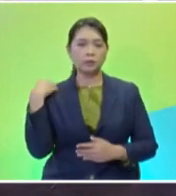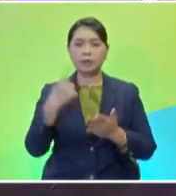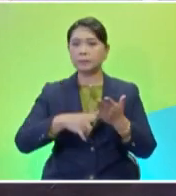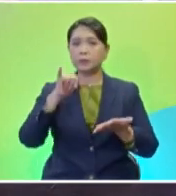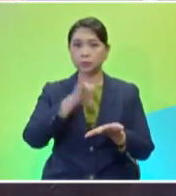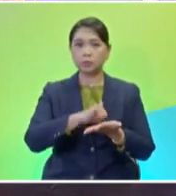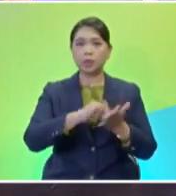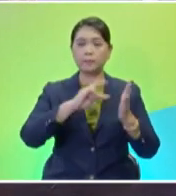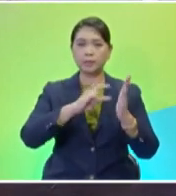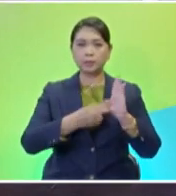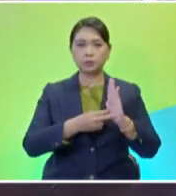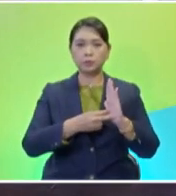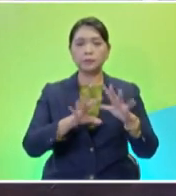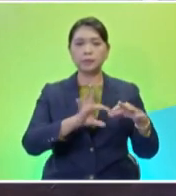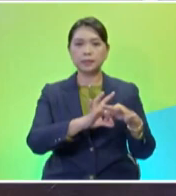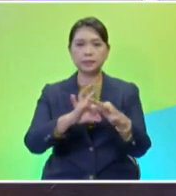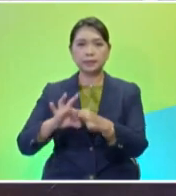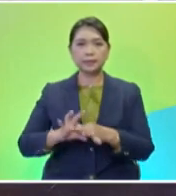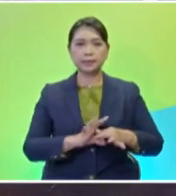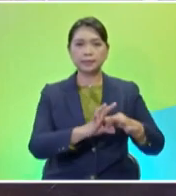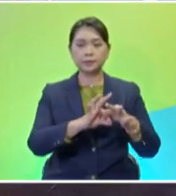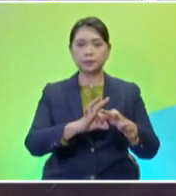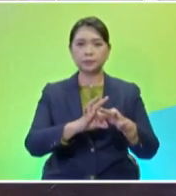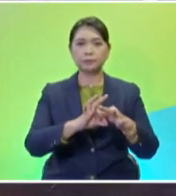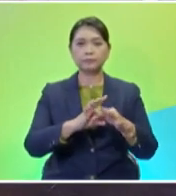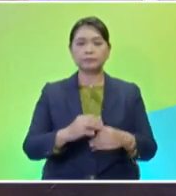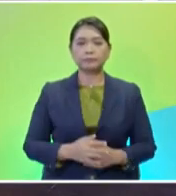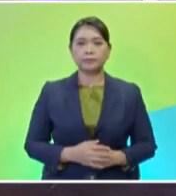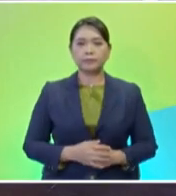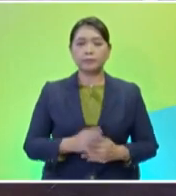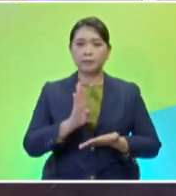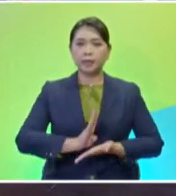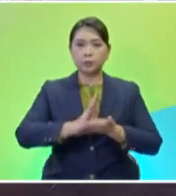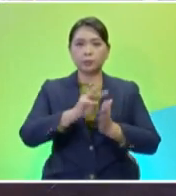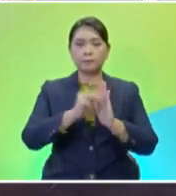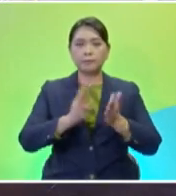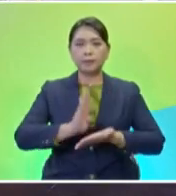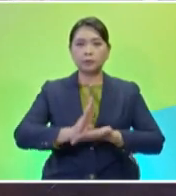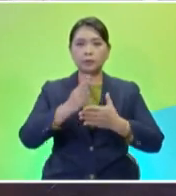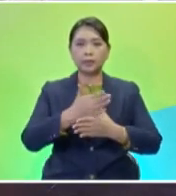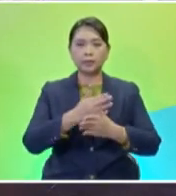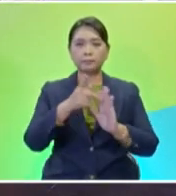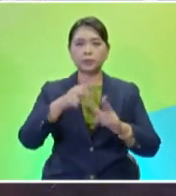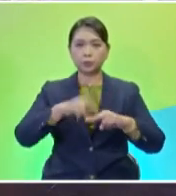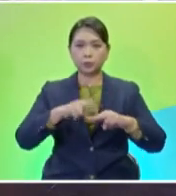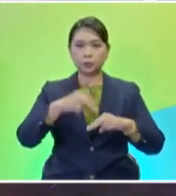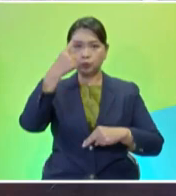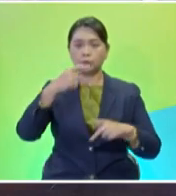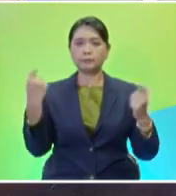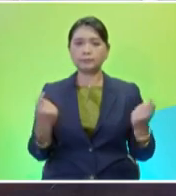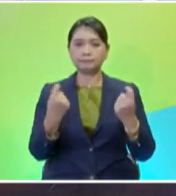bermaksud bekerja sama bergotong-royong bantu membantu antara penduduk untuk meraihkan